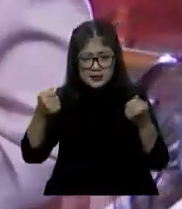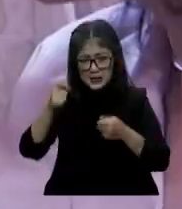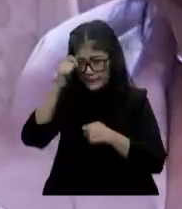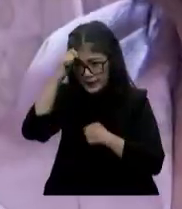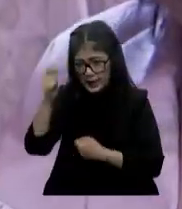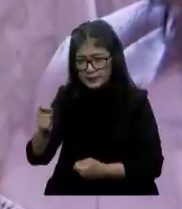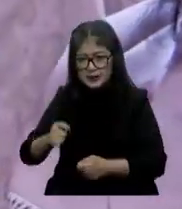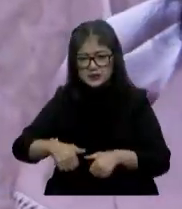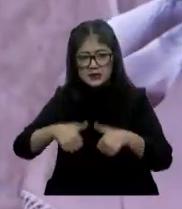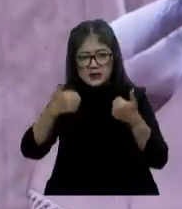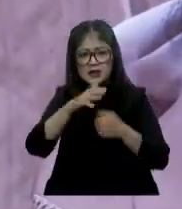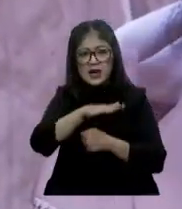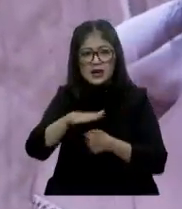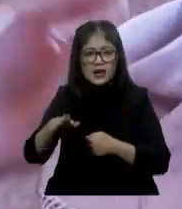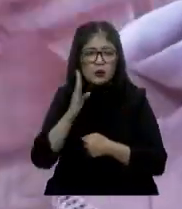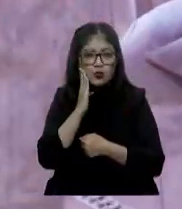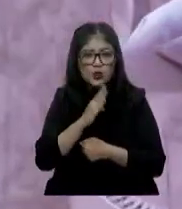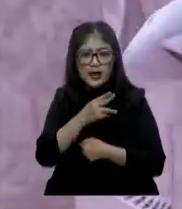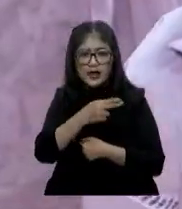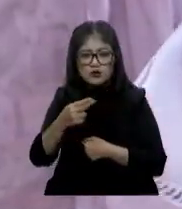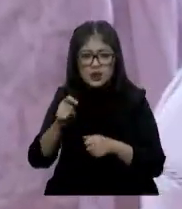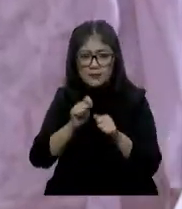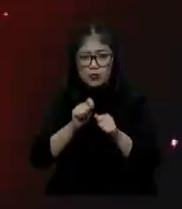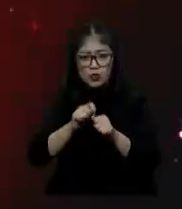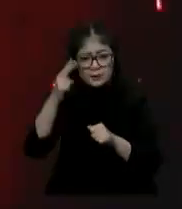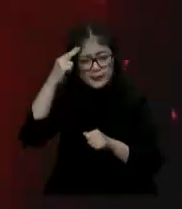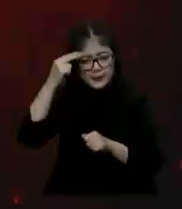pemuda Indonesia dan dapat melahirkan pemimpin-pemimpin hebat.